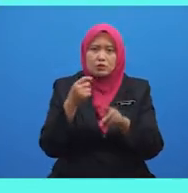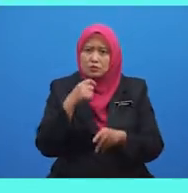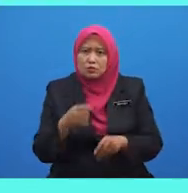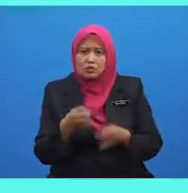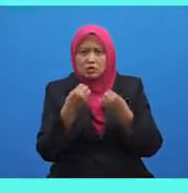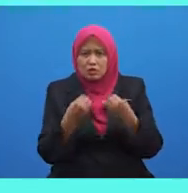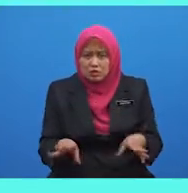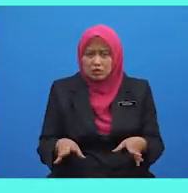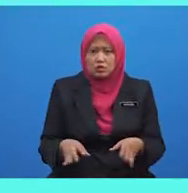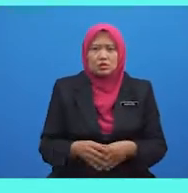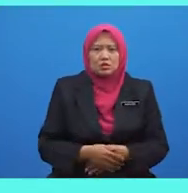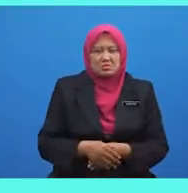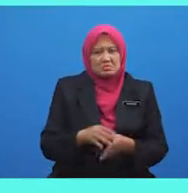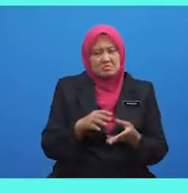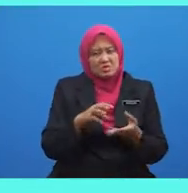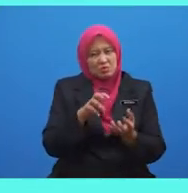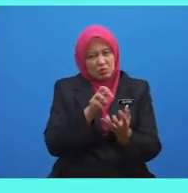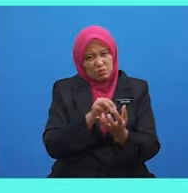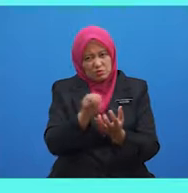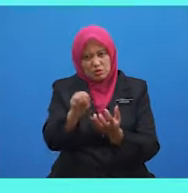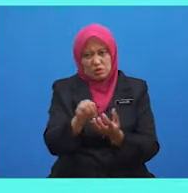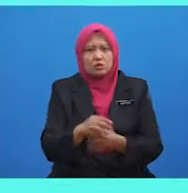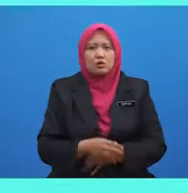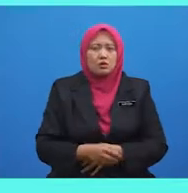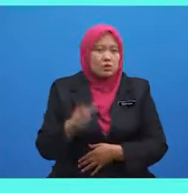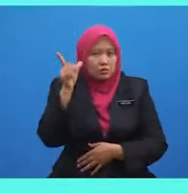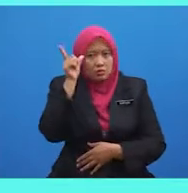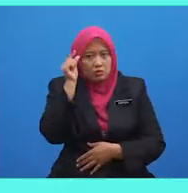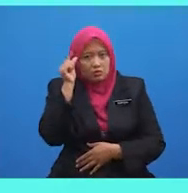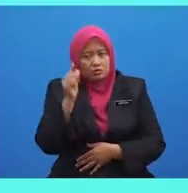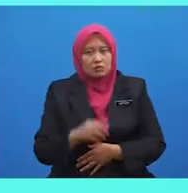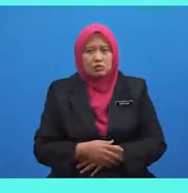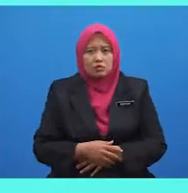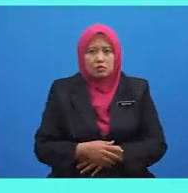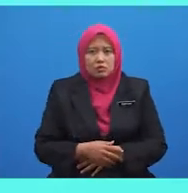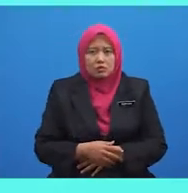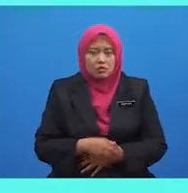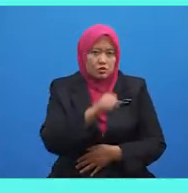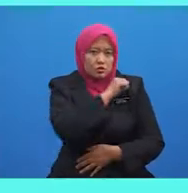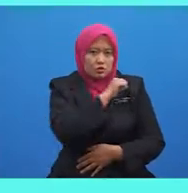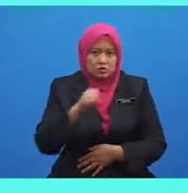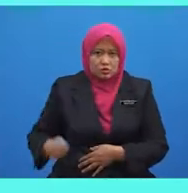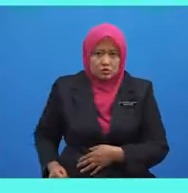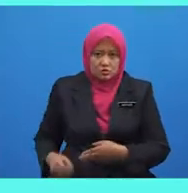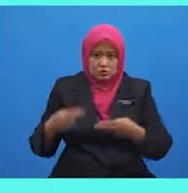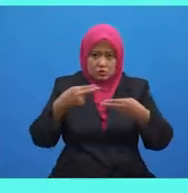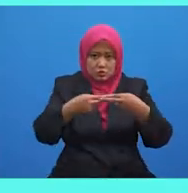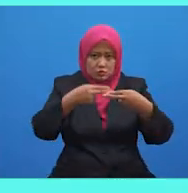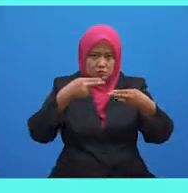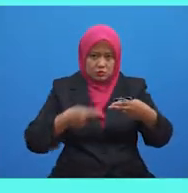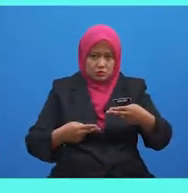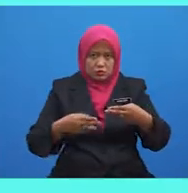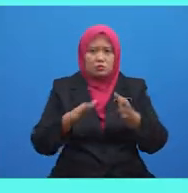oleh Portugis pada tahun 1535. Sultan Alauddin Riayat Shah I berundur dan